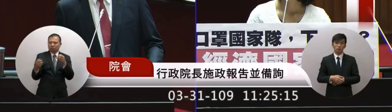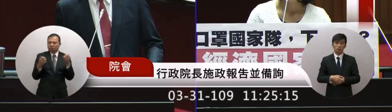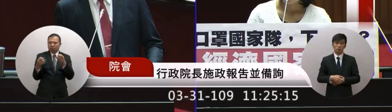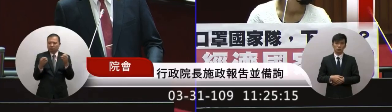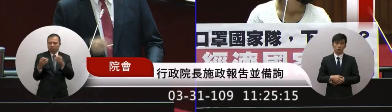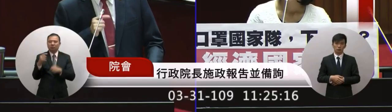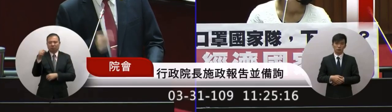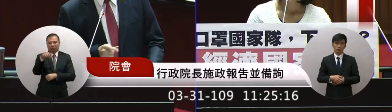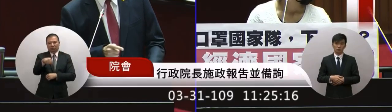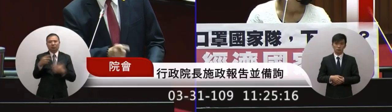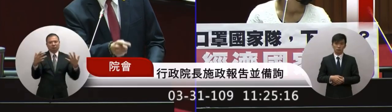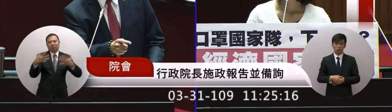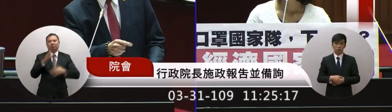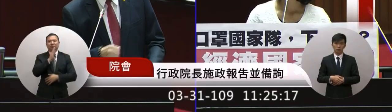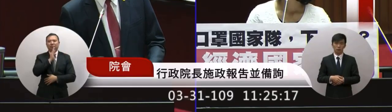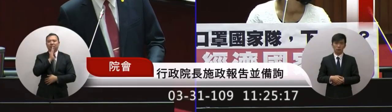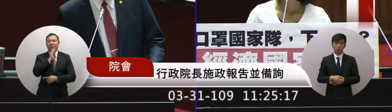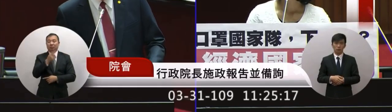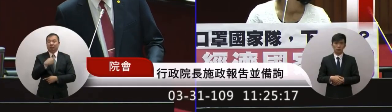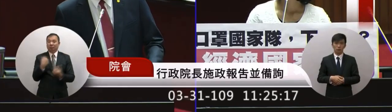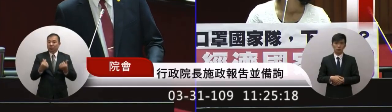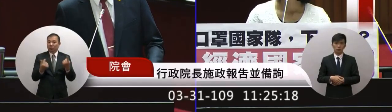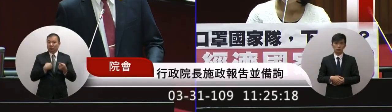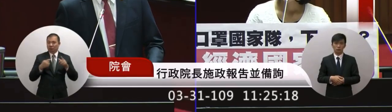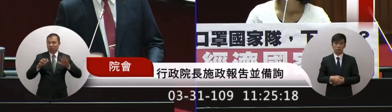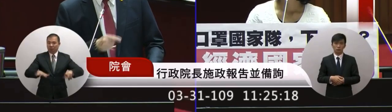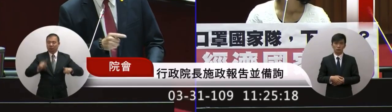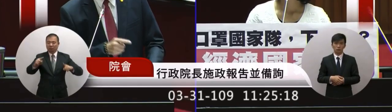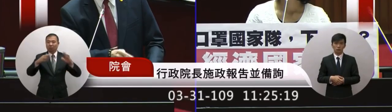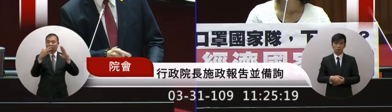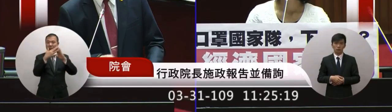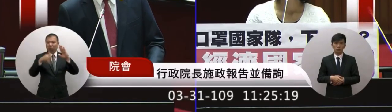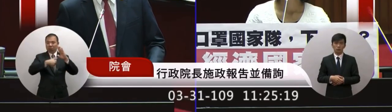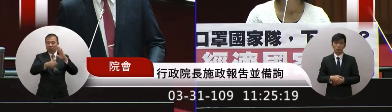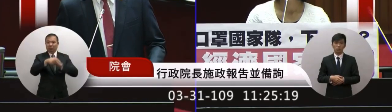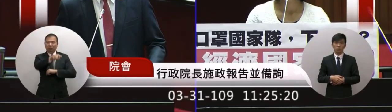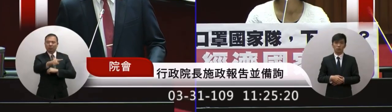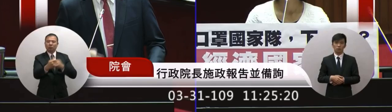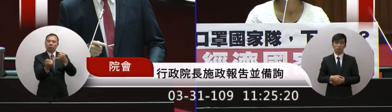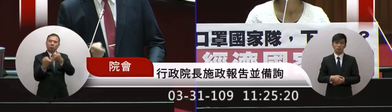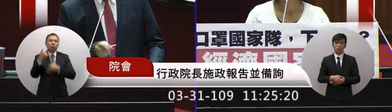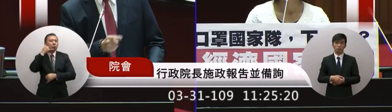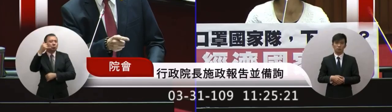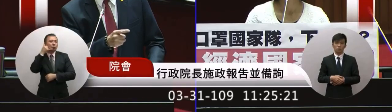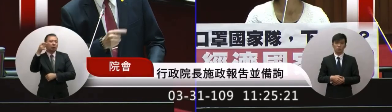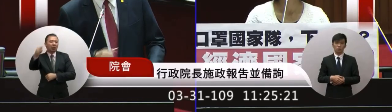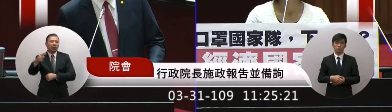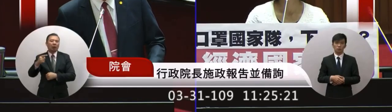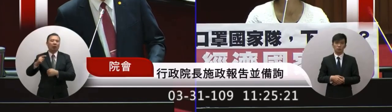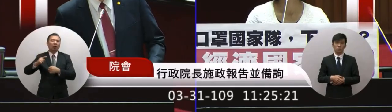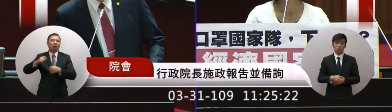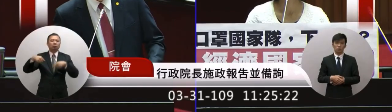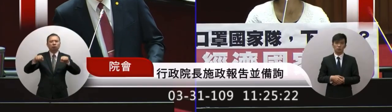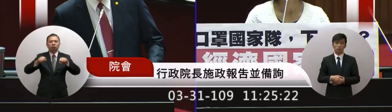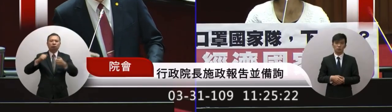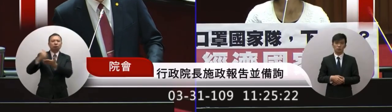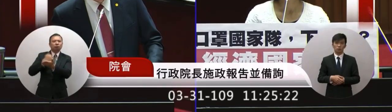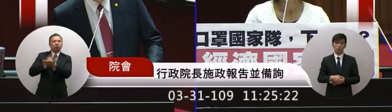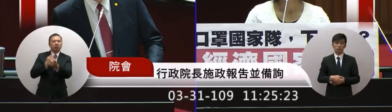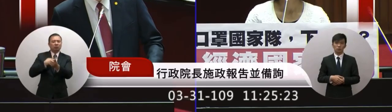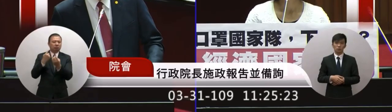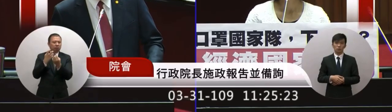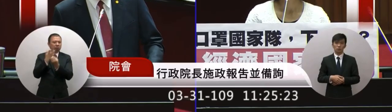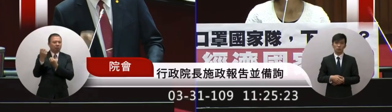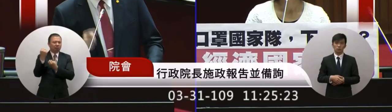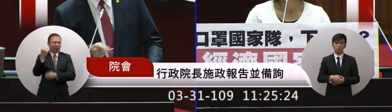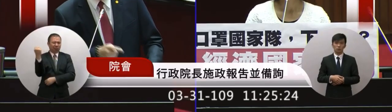个问题，就讲你即卖要来导入宅经济，这个外送平台，拢去哦，迄两间，好无？大